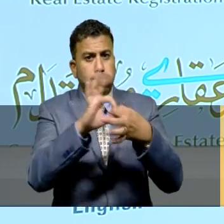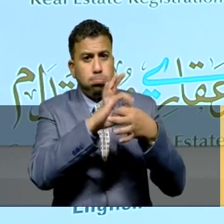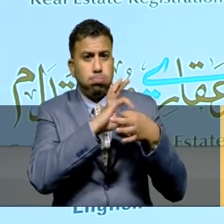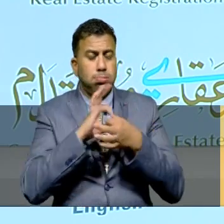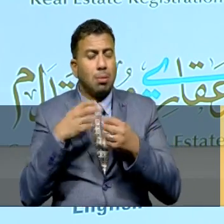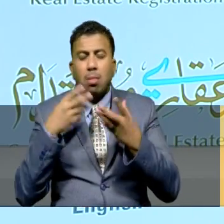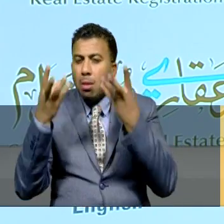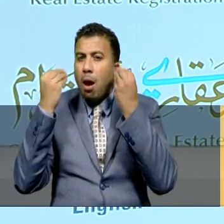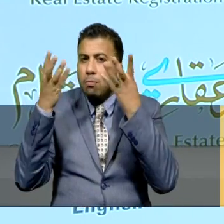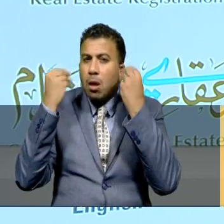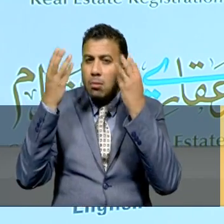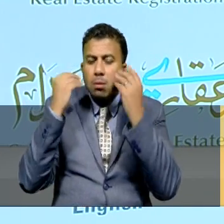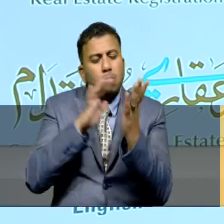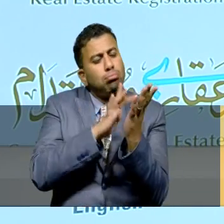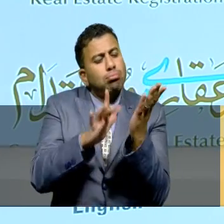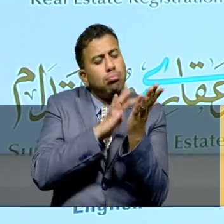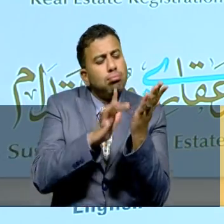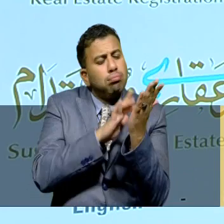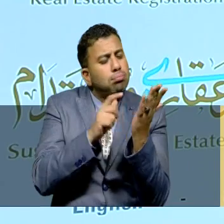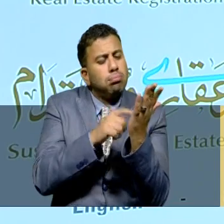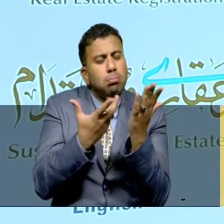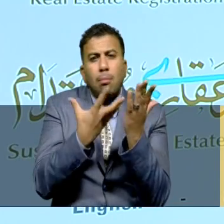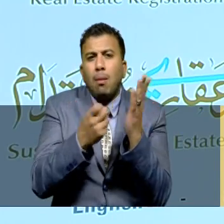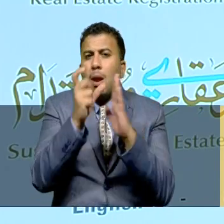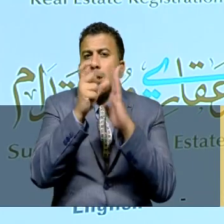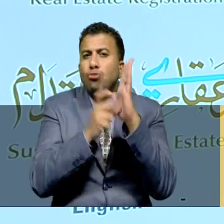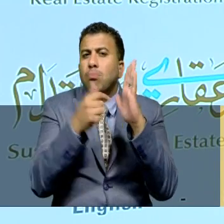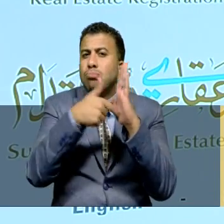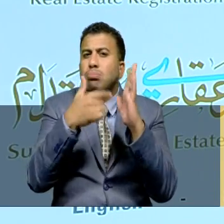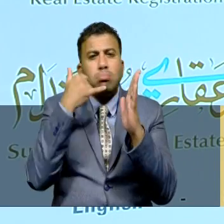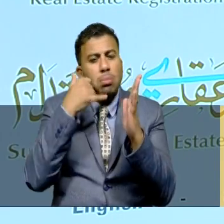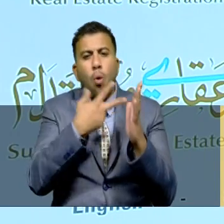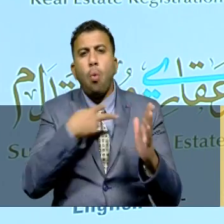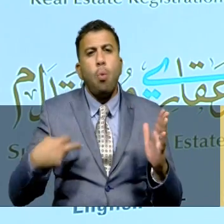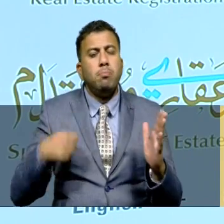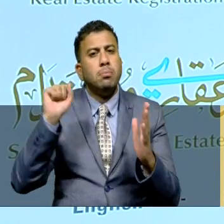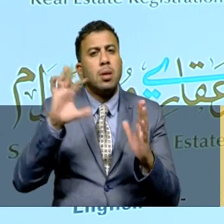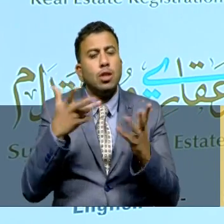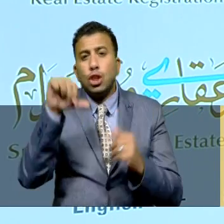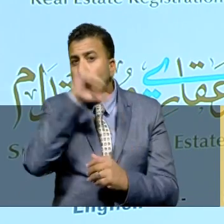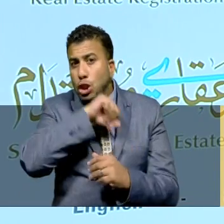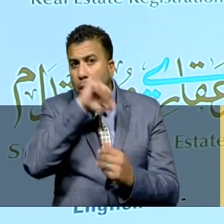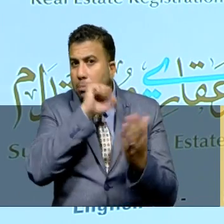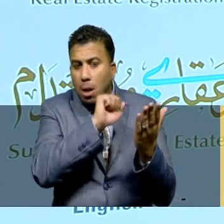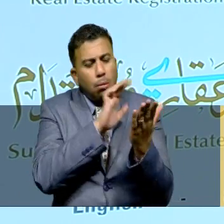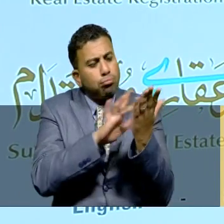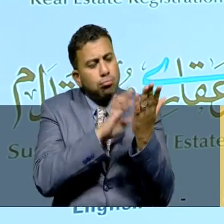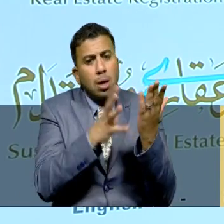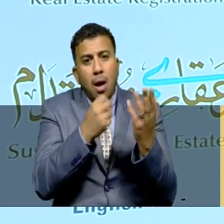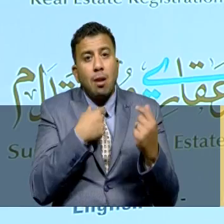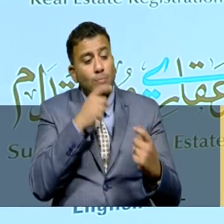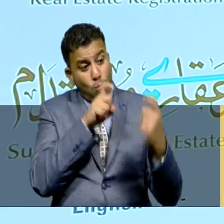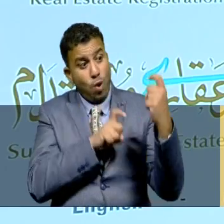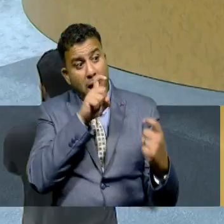على تطبيقات والأنظمة الموجودة في الدوائر الحكومية بالإمارة، وذلك من باب المنافسة